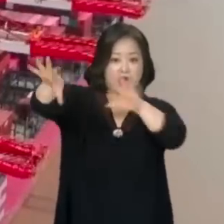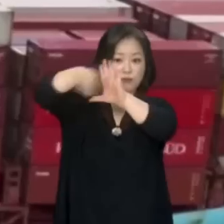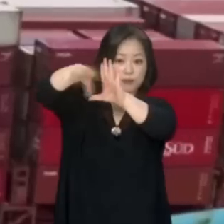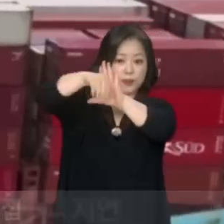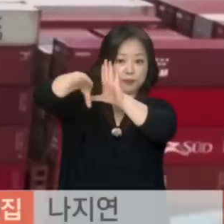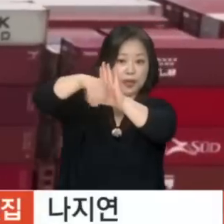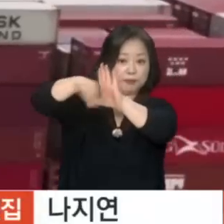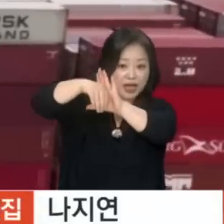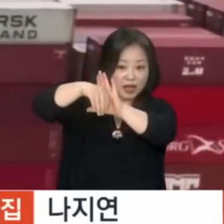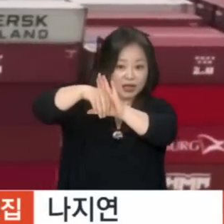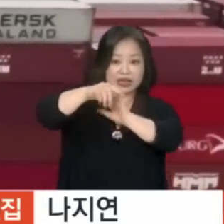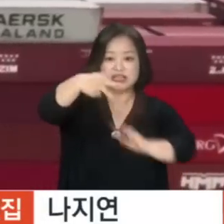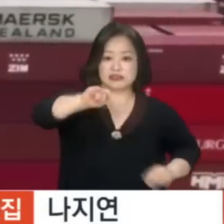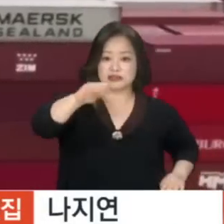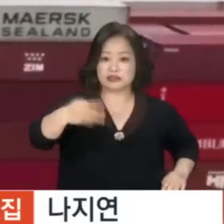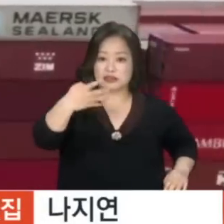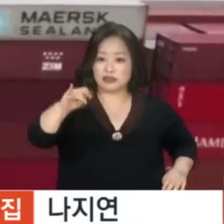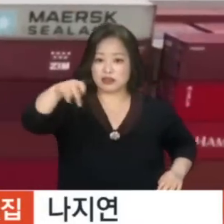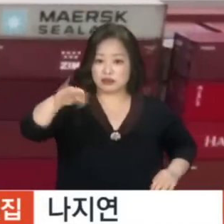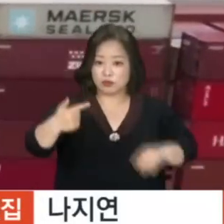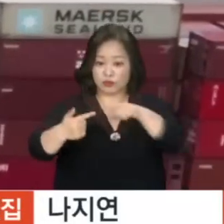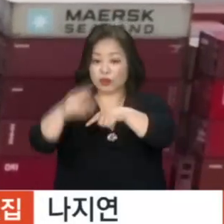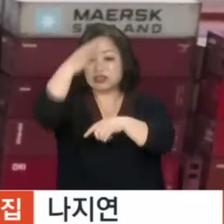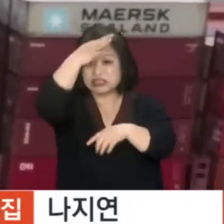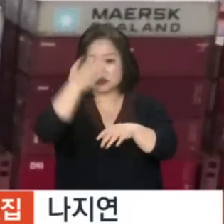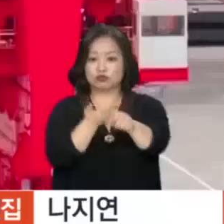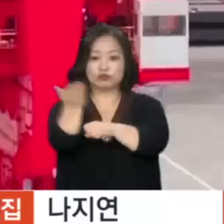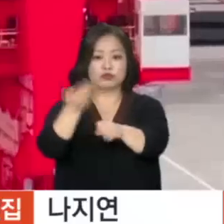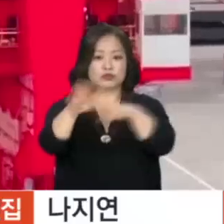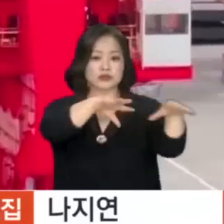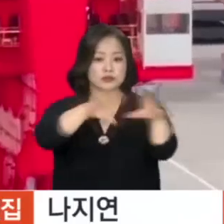재료가 되는 실리콘 등의 제조기술